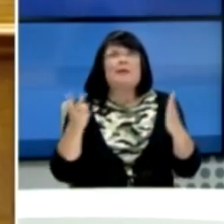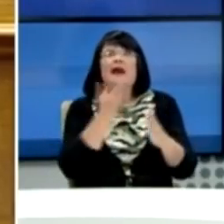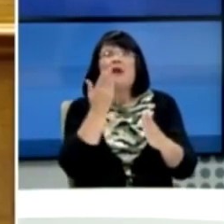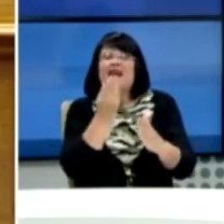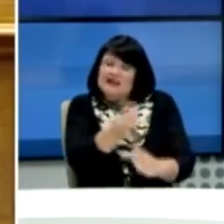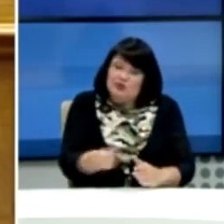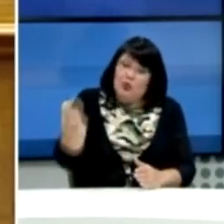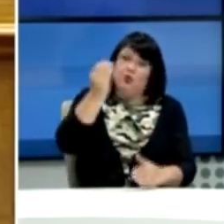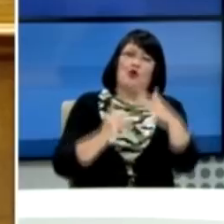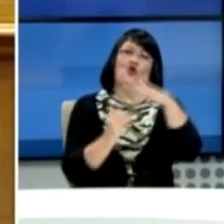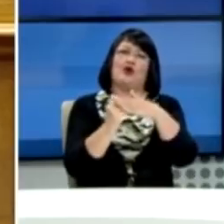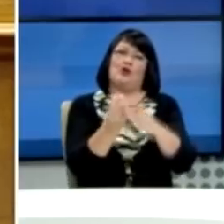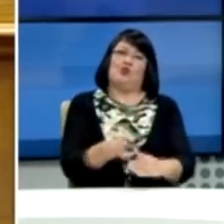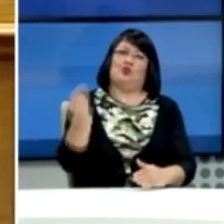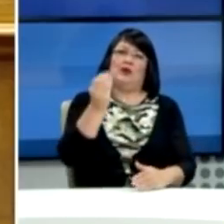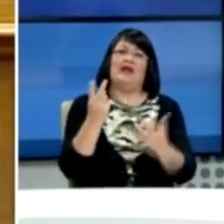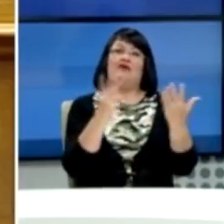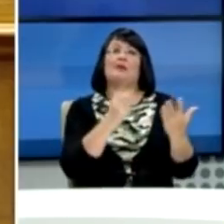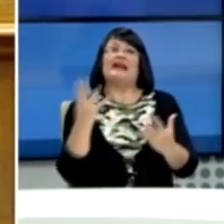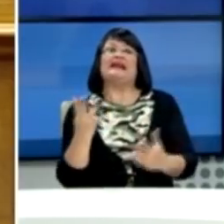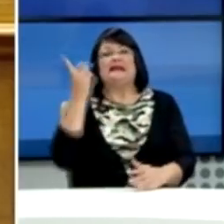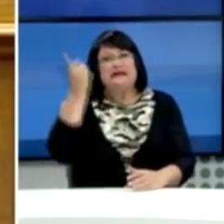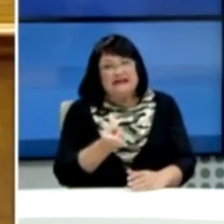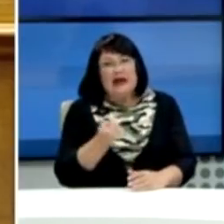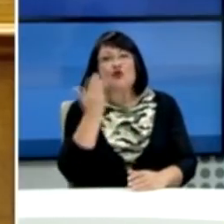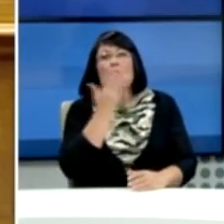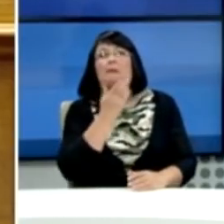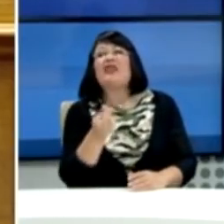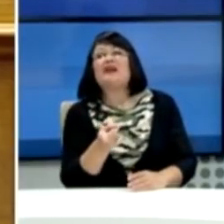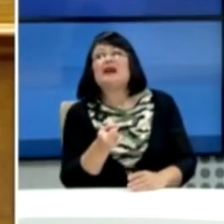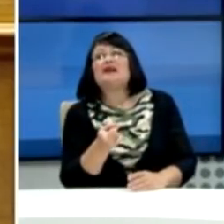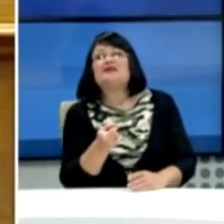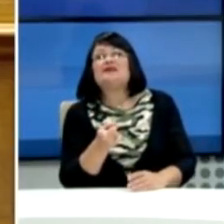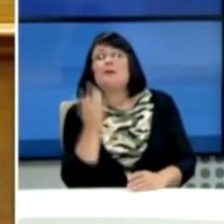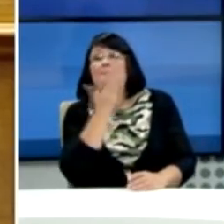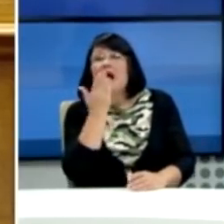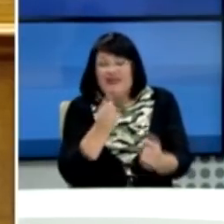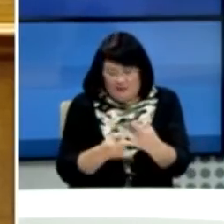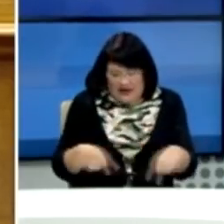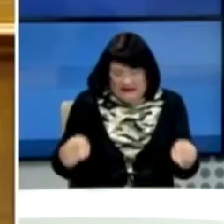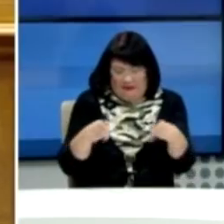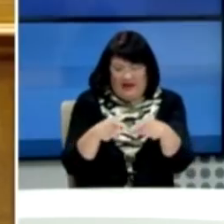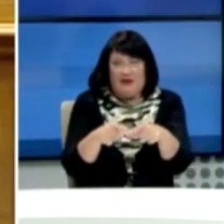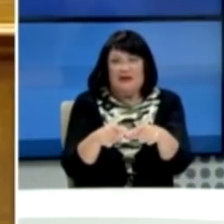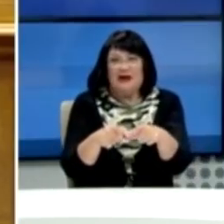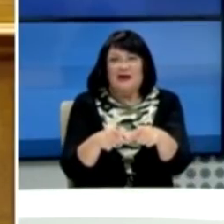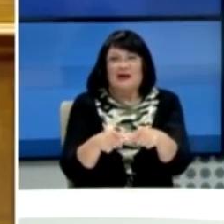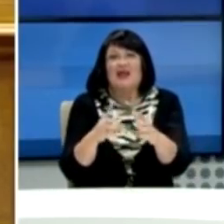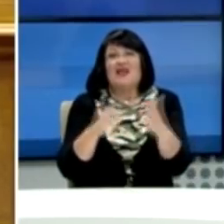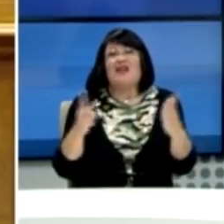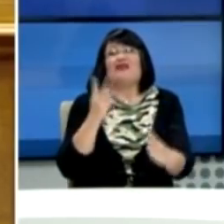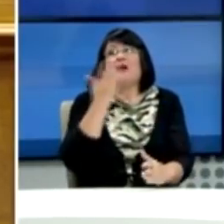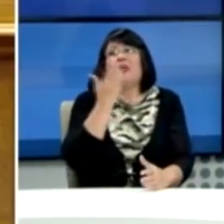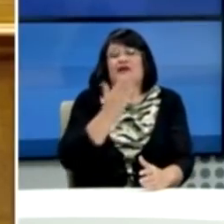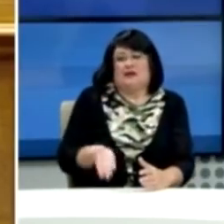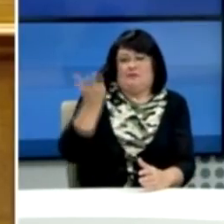μαθητές και συνολικά το 74% των μαθητών έκανε μάθημα σε τμήματα με περισσότερα από 17